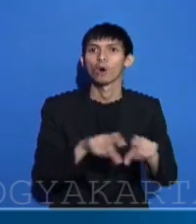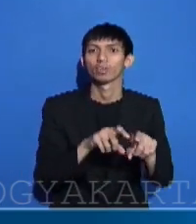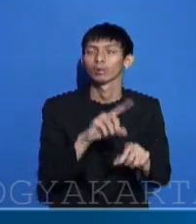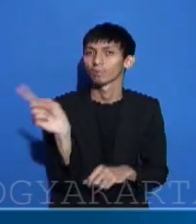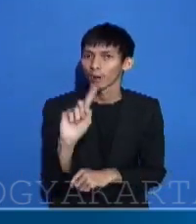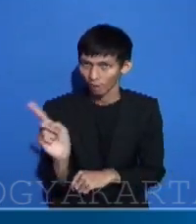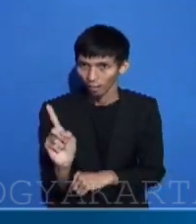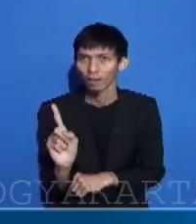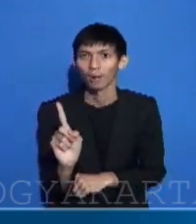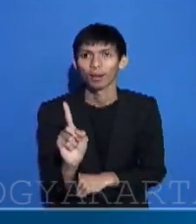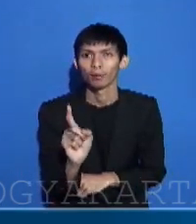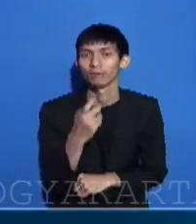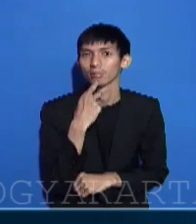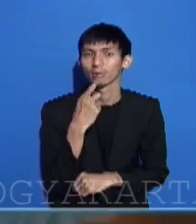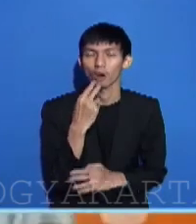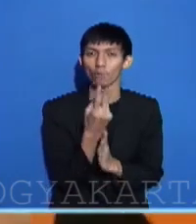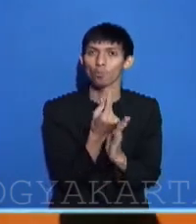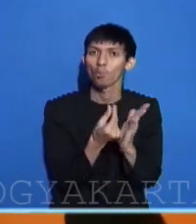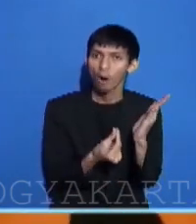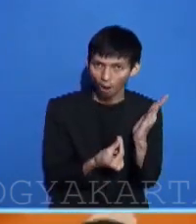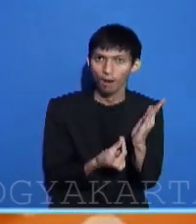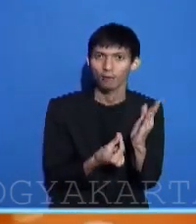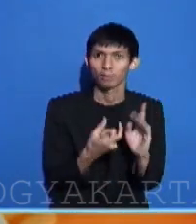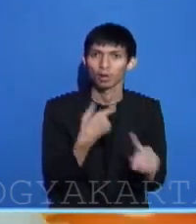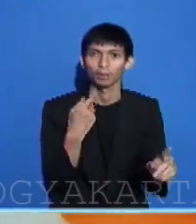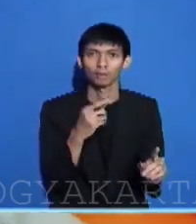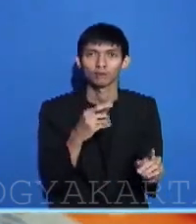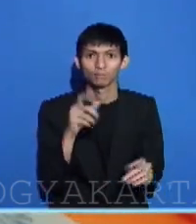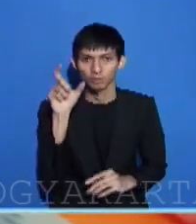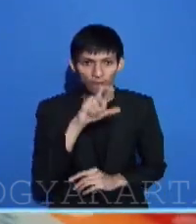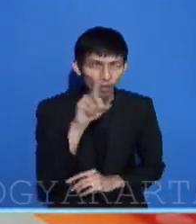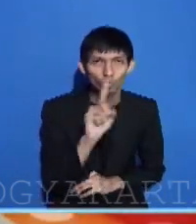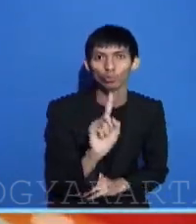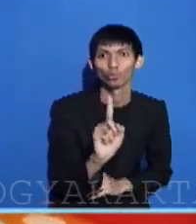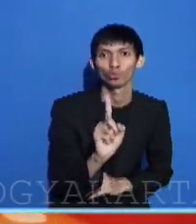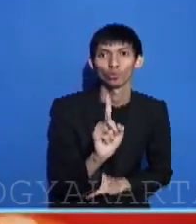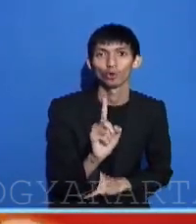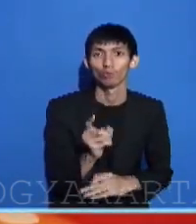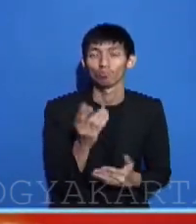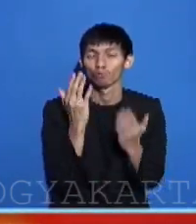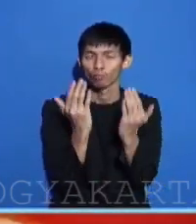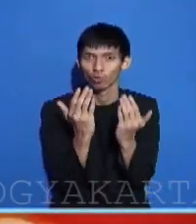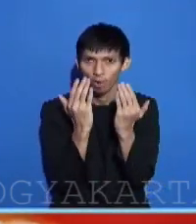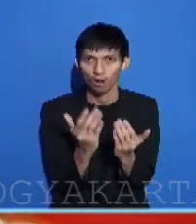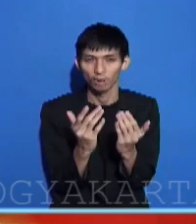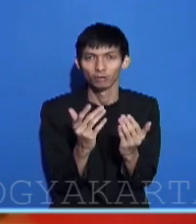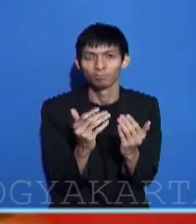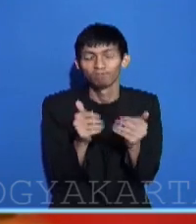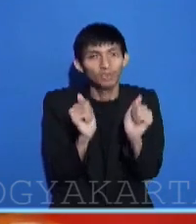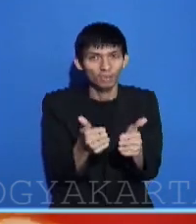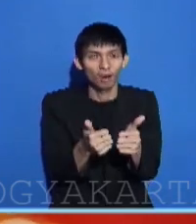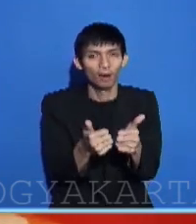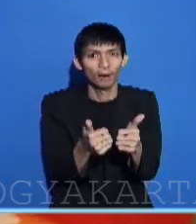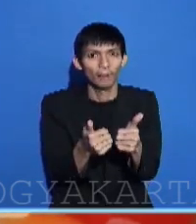juga pembiayaan nanti harus kita cari dari mana untuk membuat ini. Mudah-mudahan bisa dibuat yang